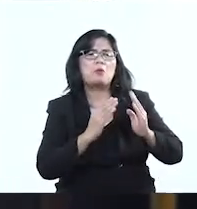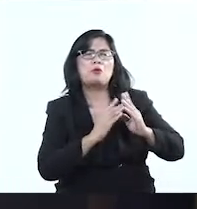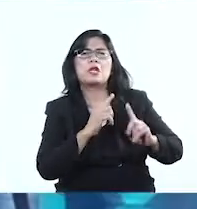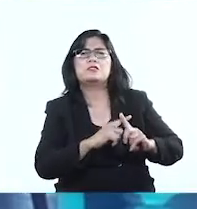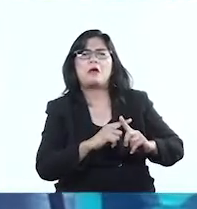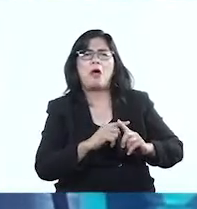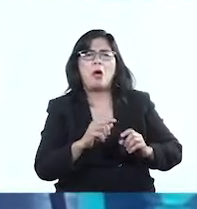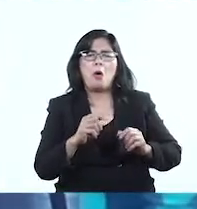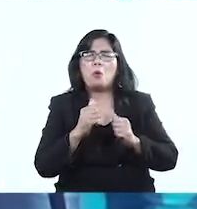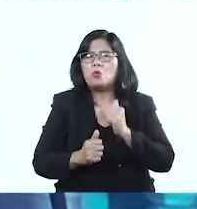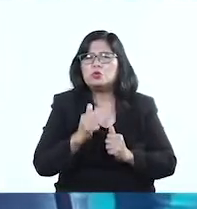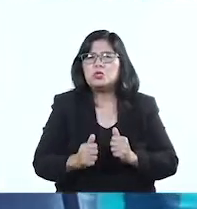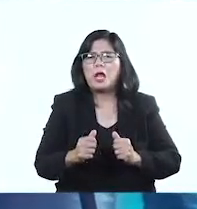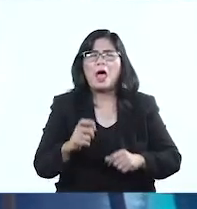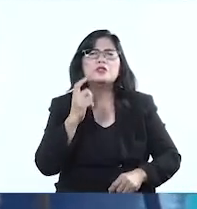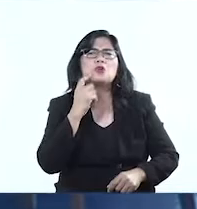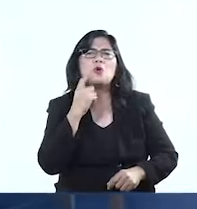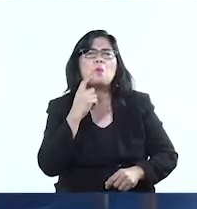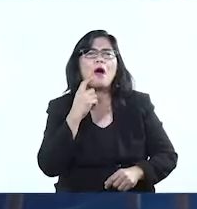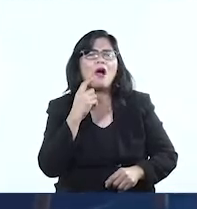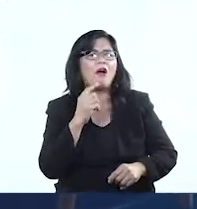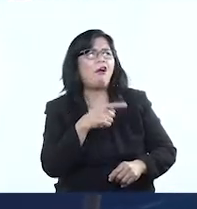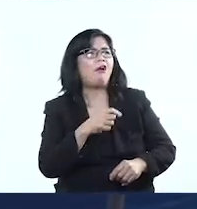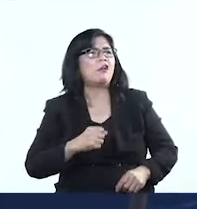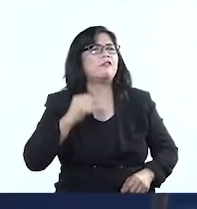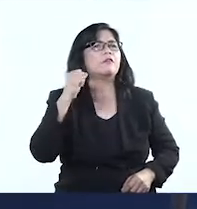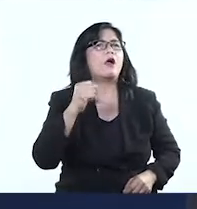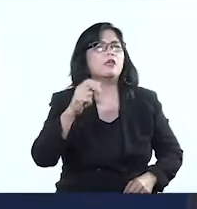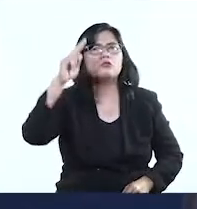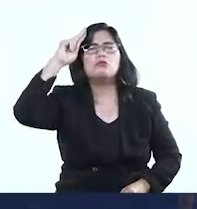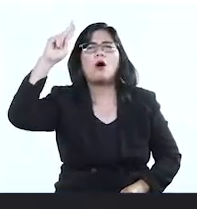ujilah aku cobalah kutut nantangin Tuhan